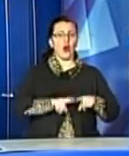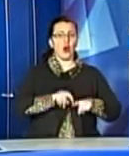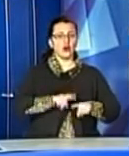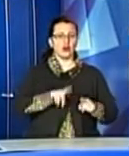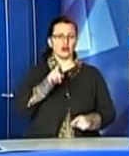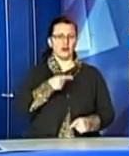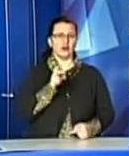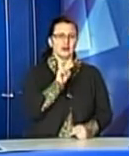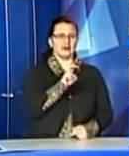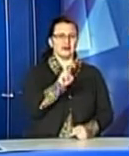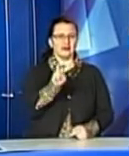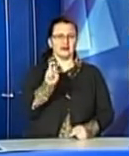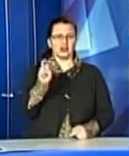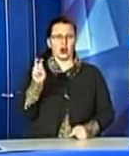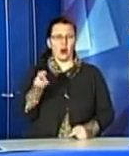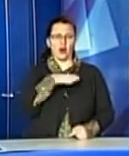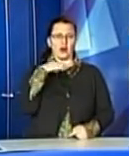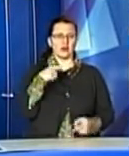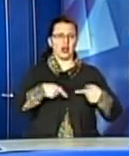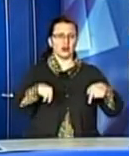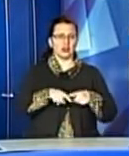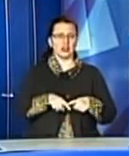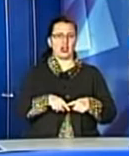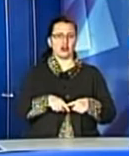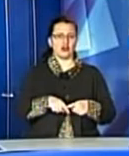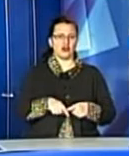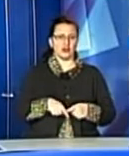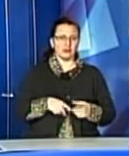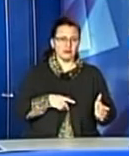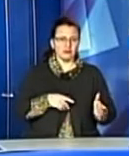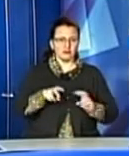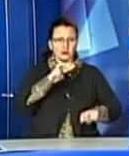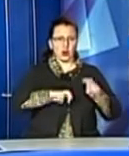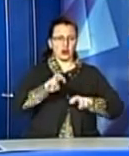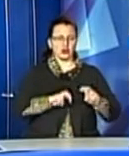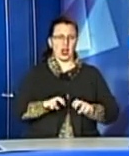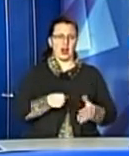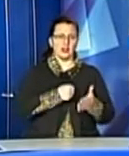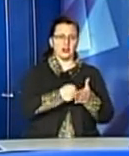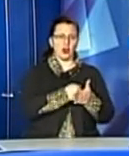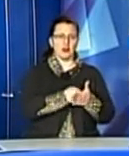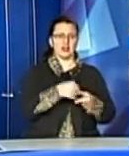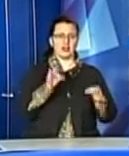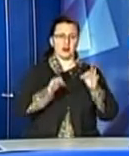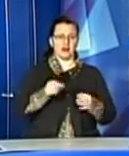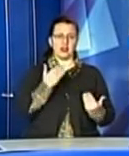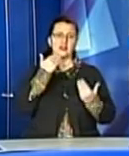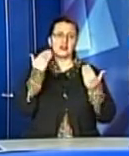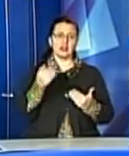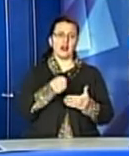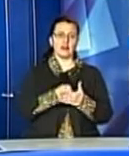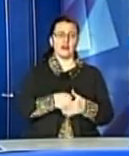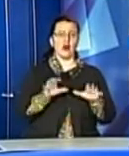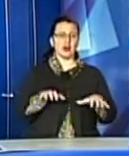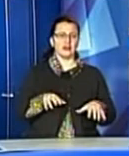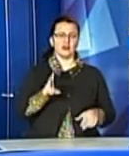неодноразово оббивали пороги різних інстанцій, аби зрушити розслідування з місця та добитися справедливості, навіть зверталися до президента.